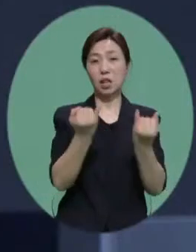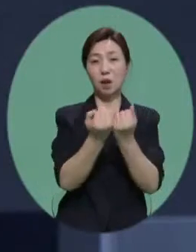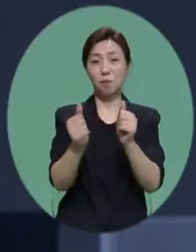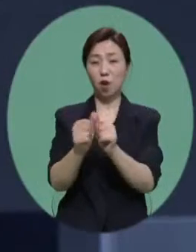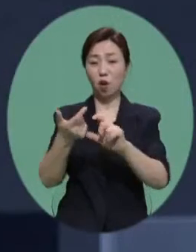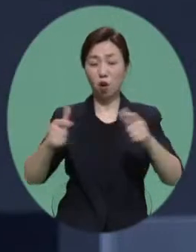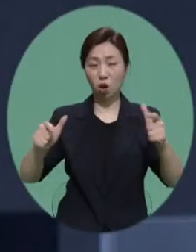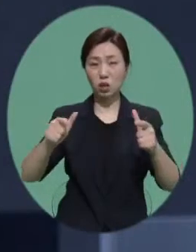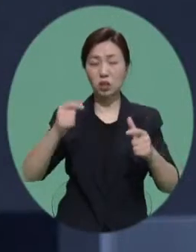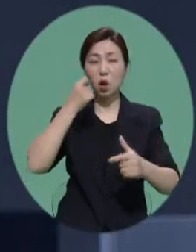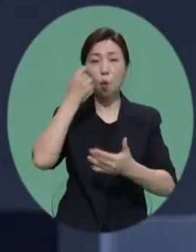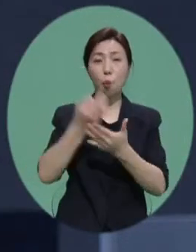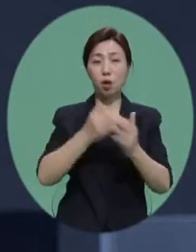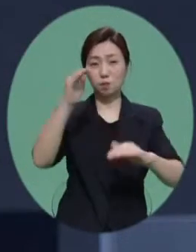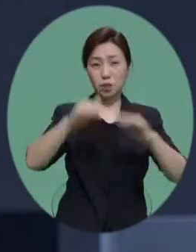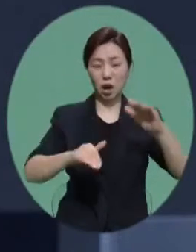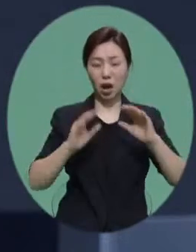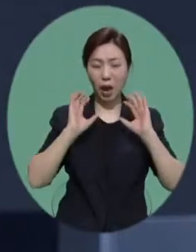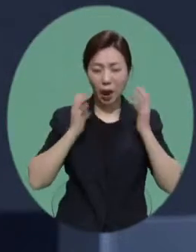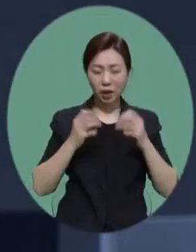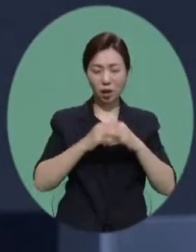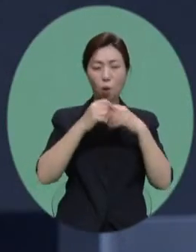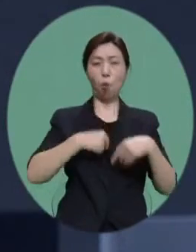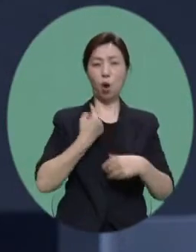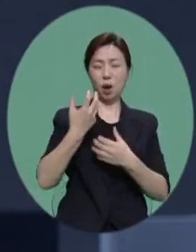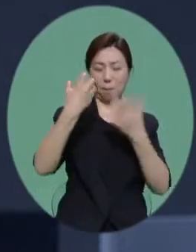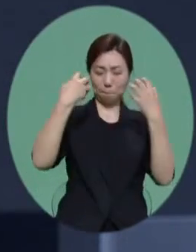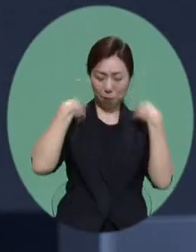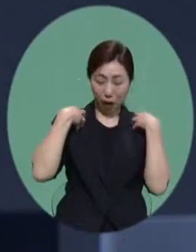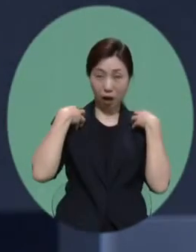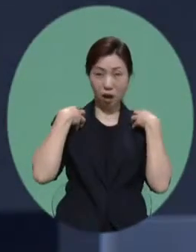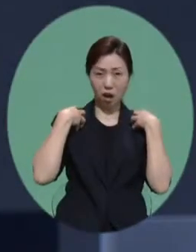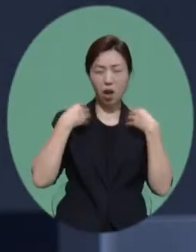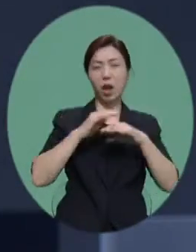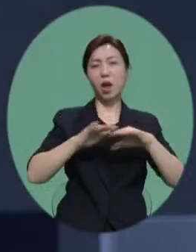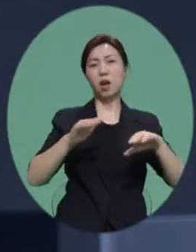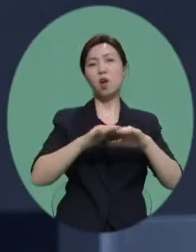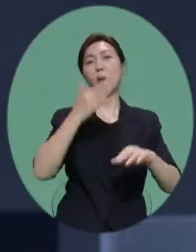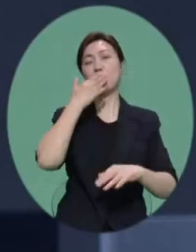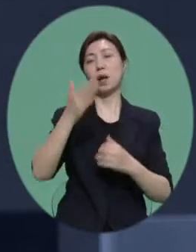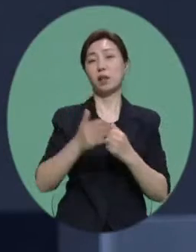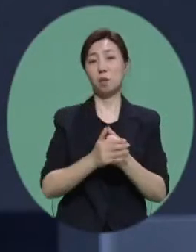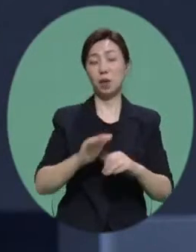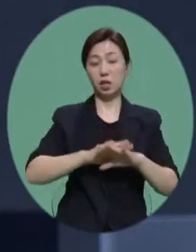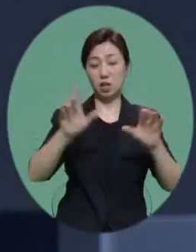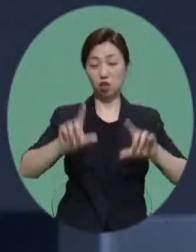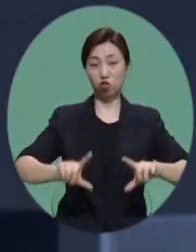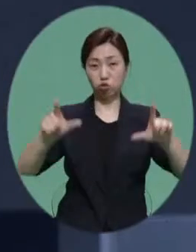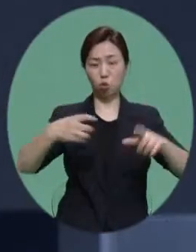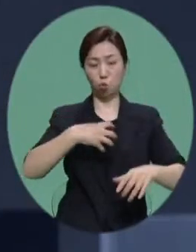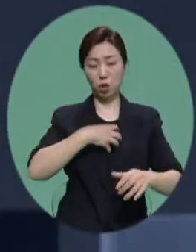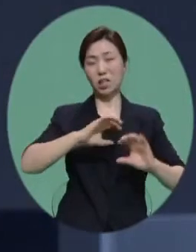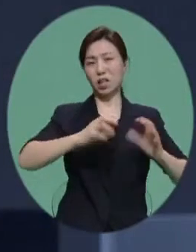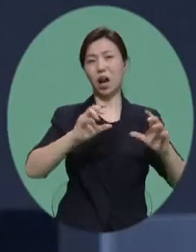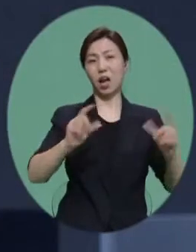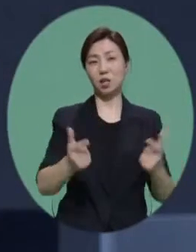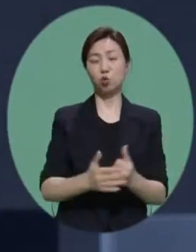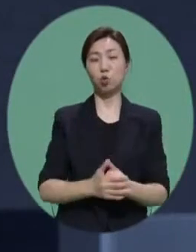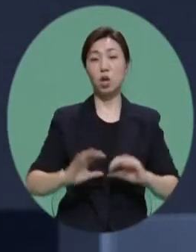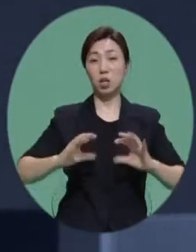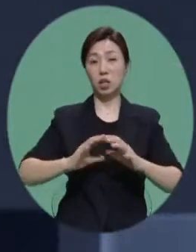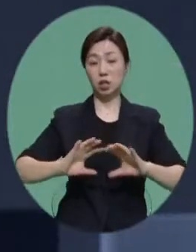도박을 3배는 줄일 수 있기 때문입니다 기우 2기에서 기 우정의 국가로 주사